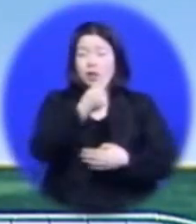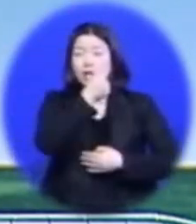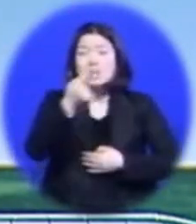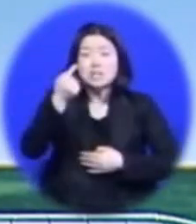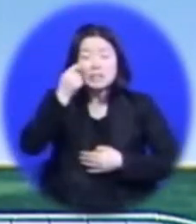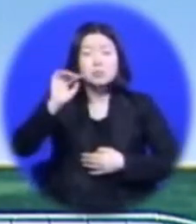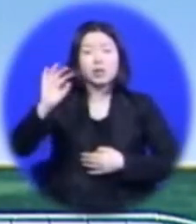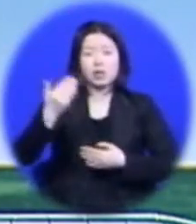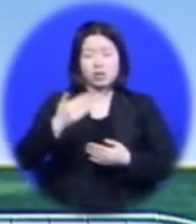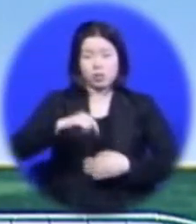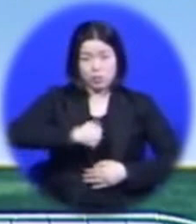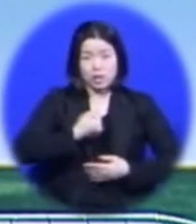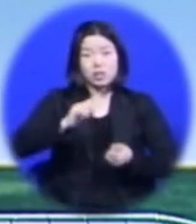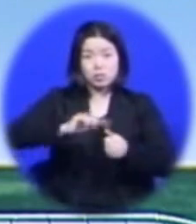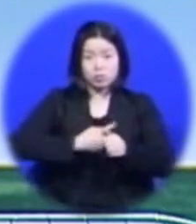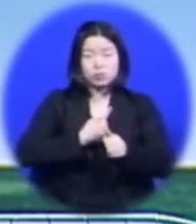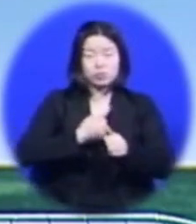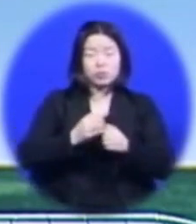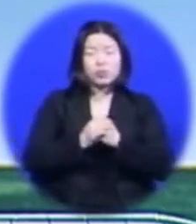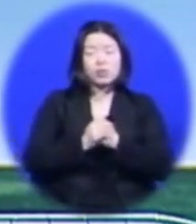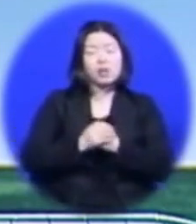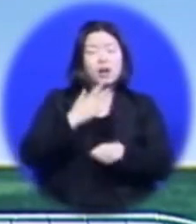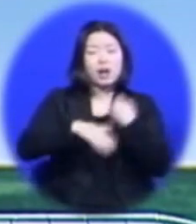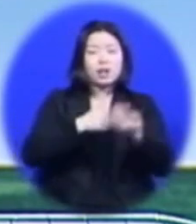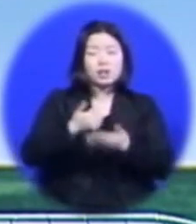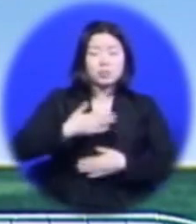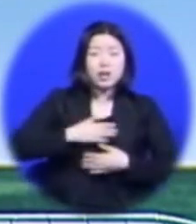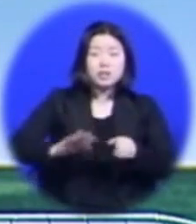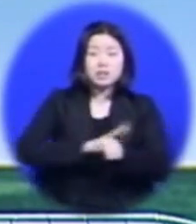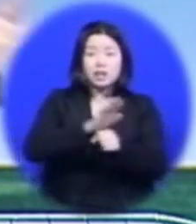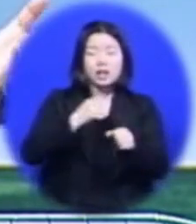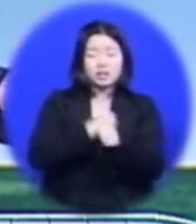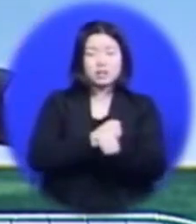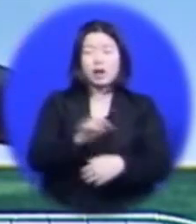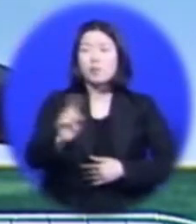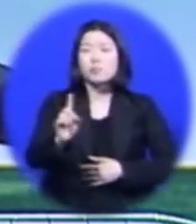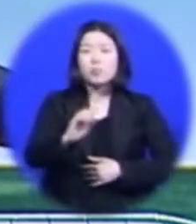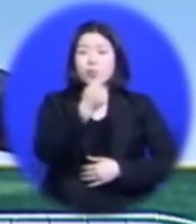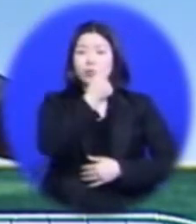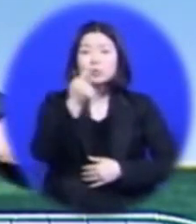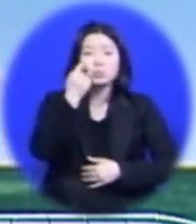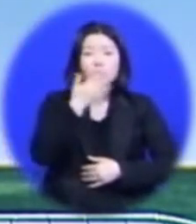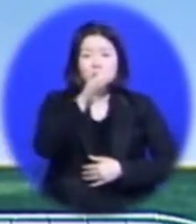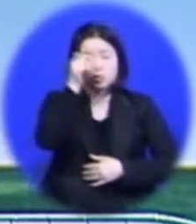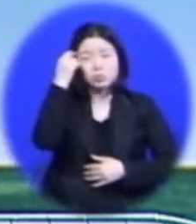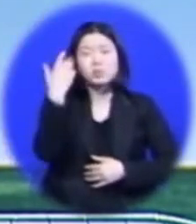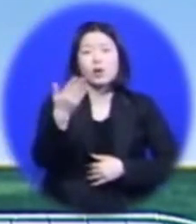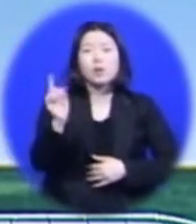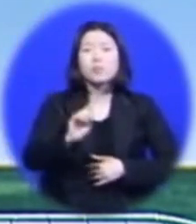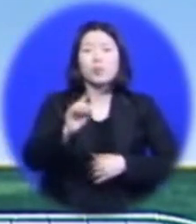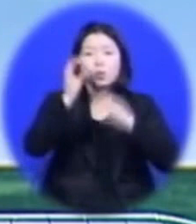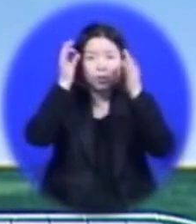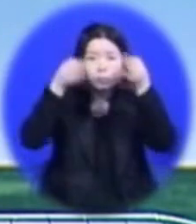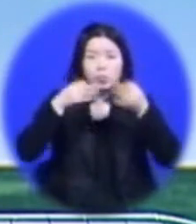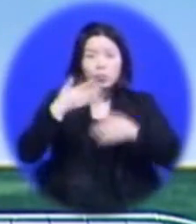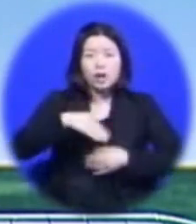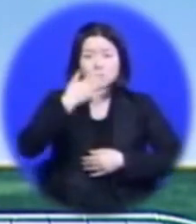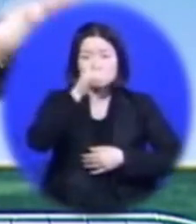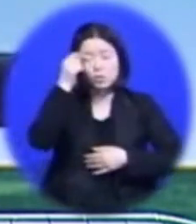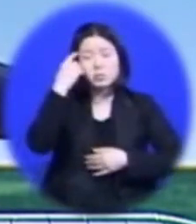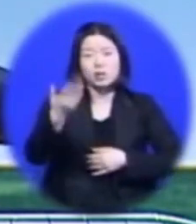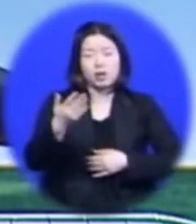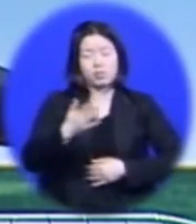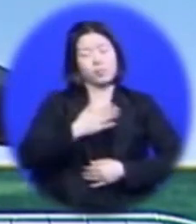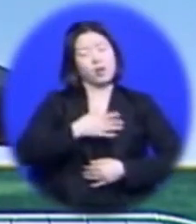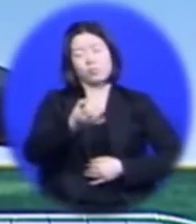증명해내야 돼요, 자기가. 하나님이 나를 사랑하신다. 뭐로 증명할 거야? 뭘 보고 알아? 나